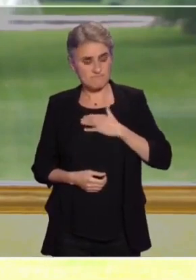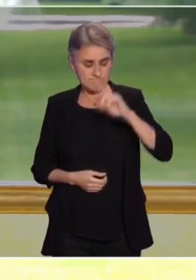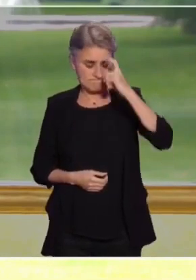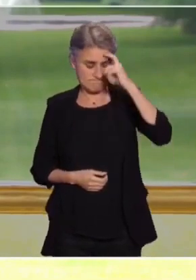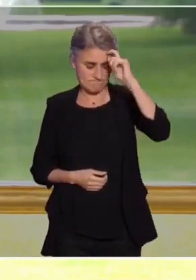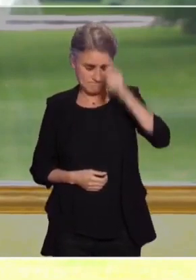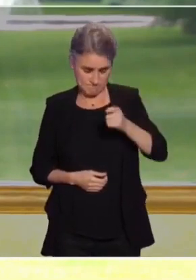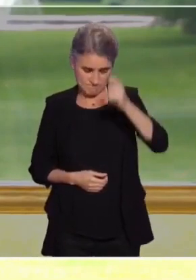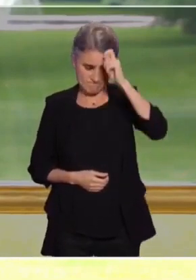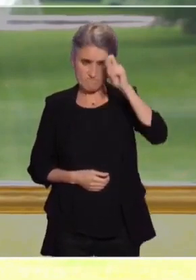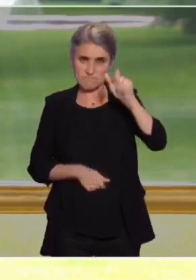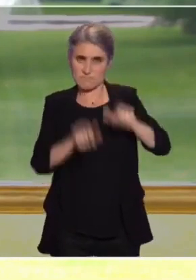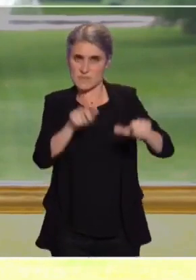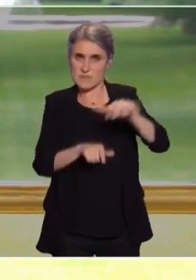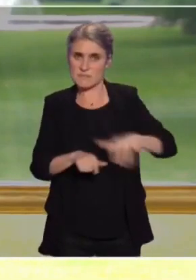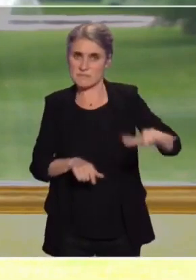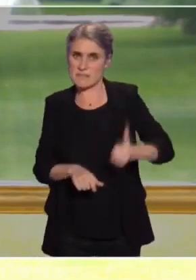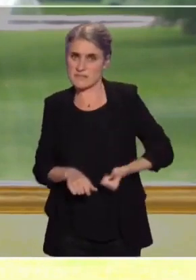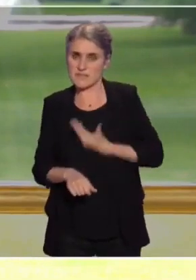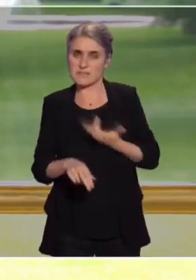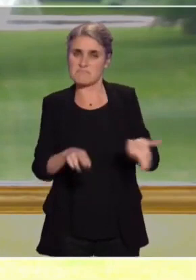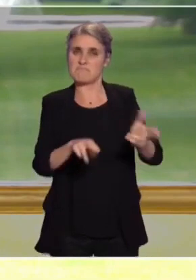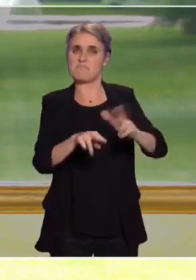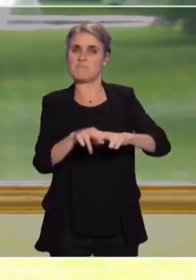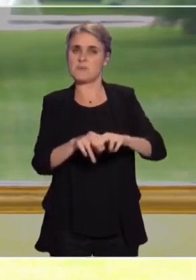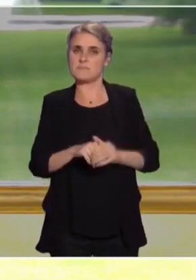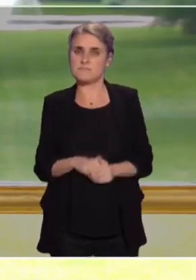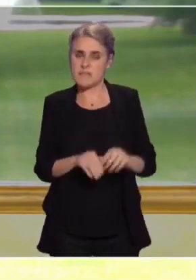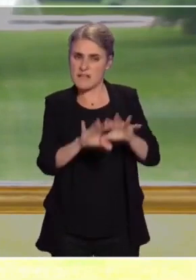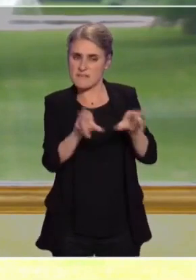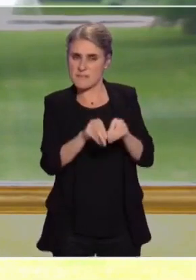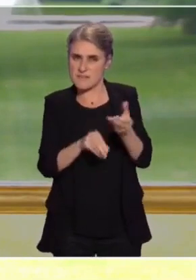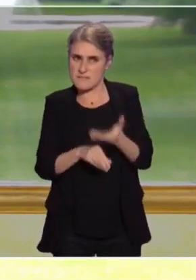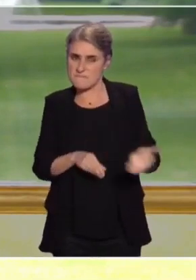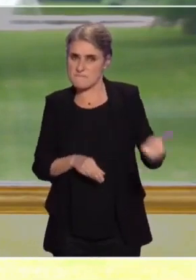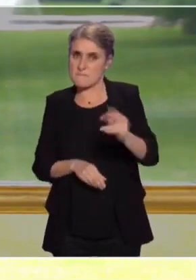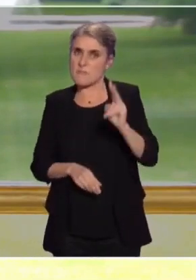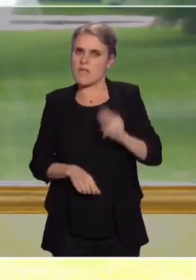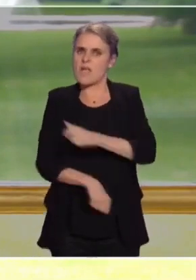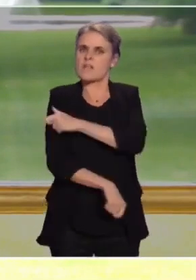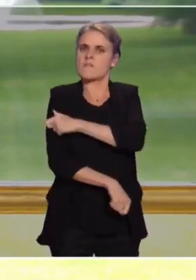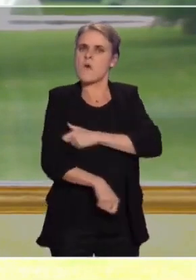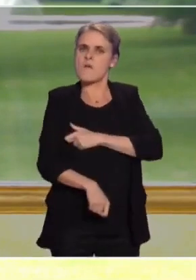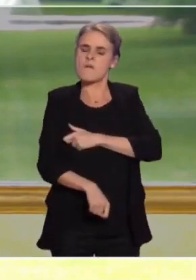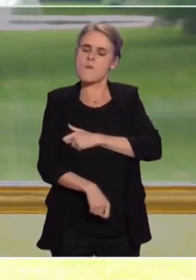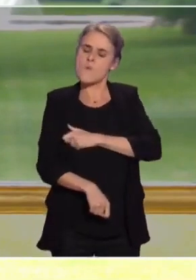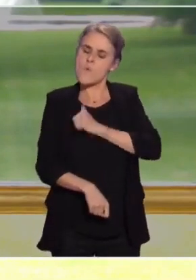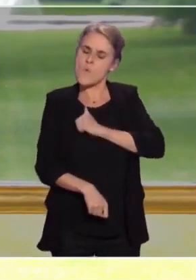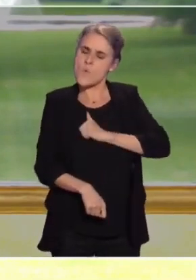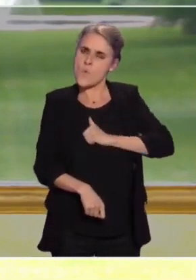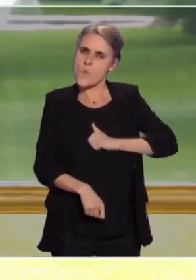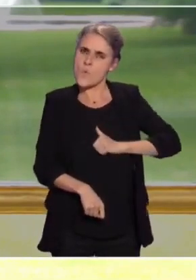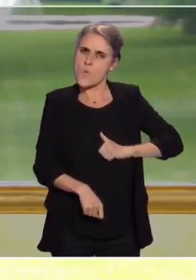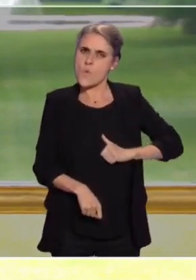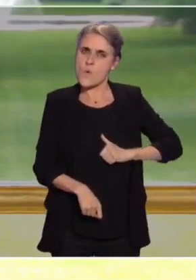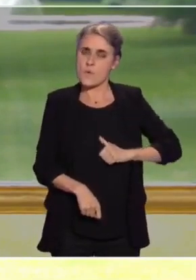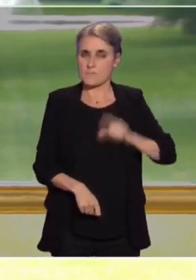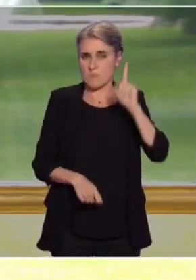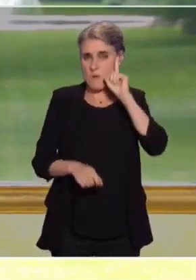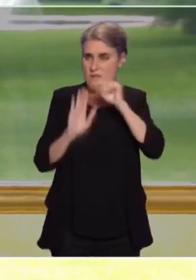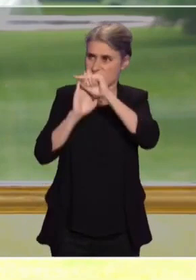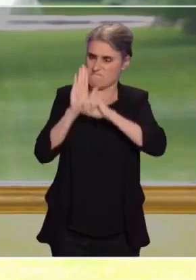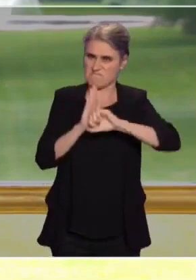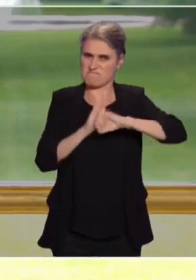à leurs familles dans le deuil a été rendue plus cruelle encore en raison des contraintes de cette